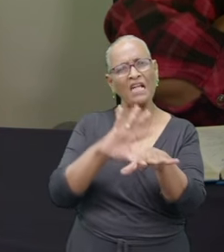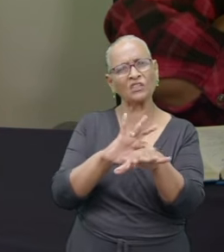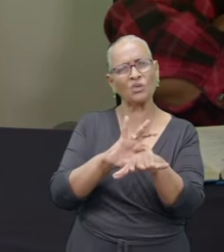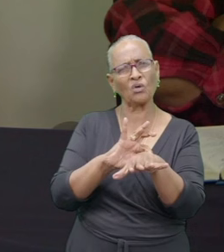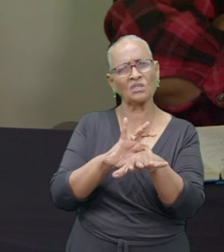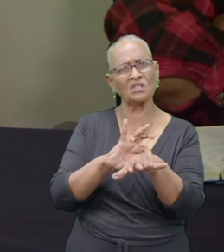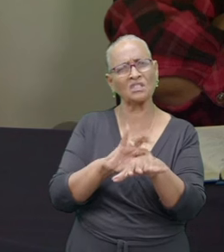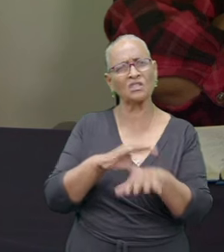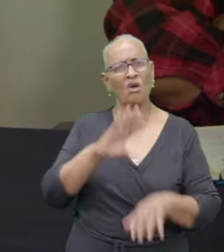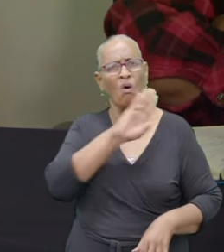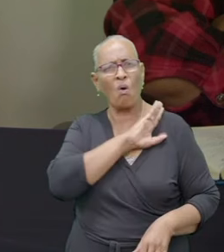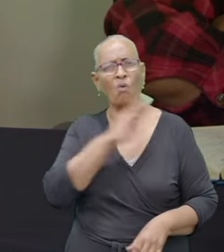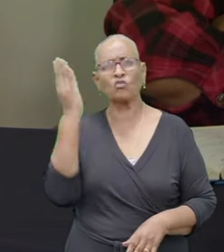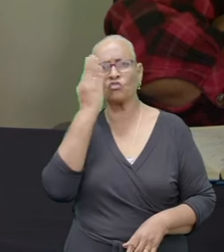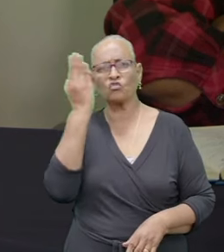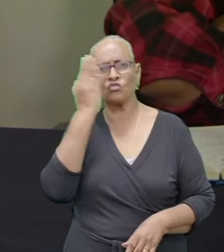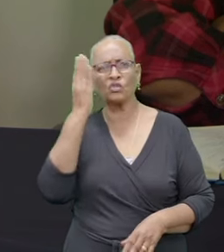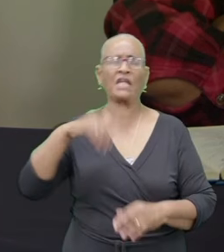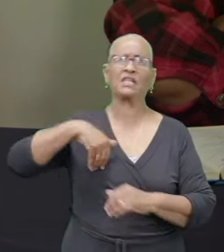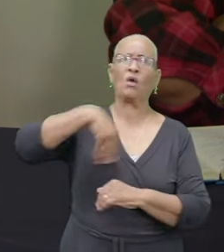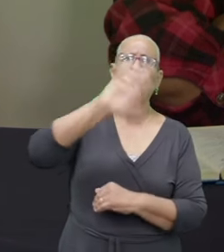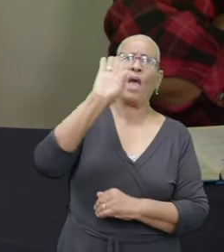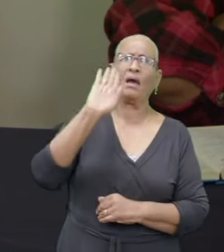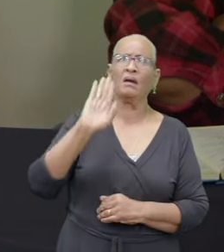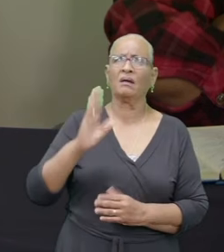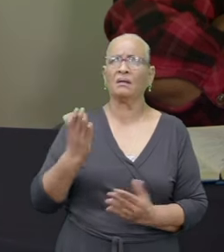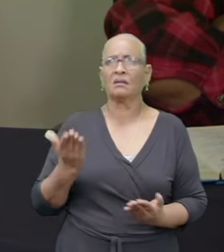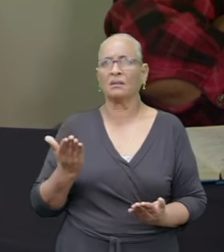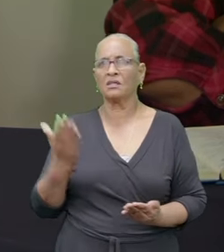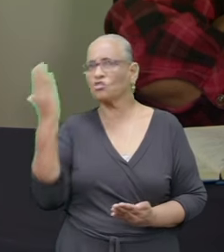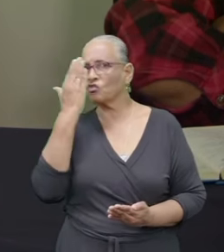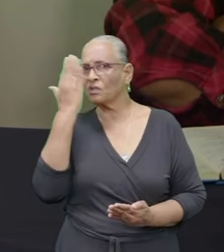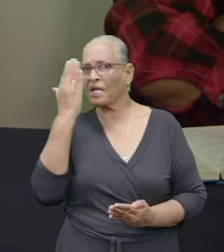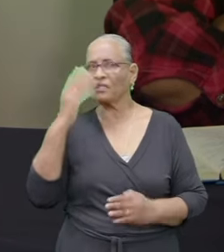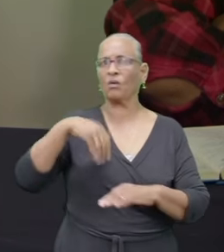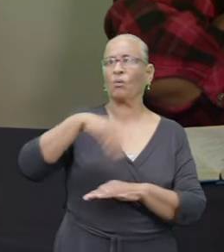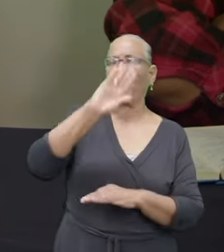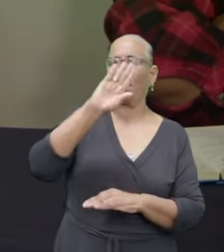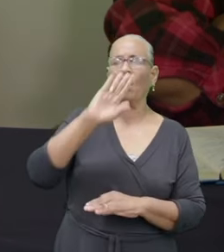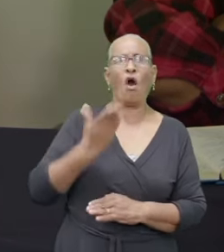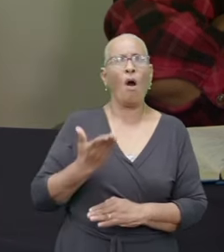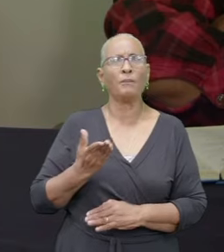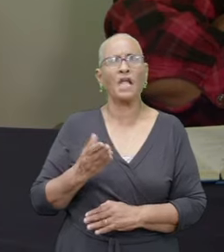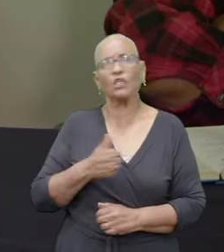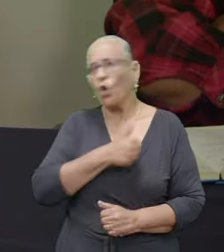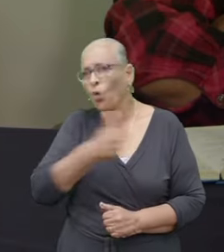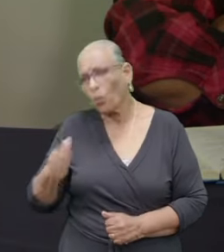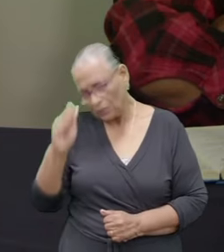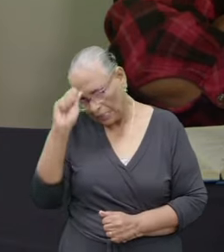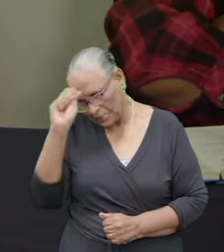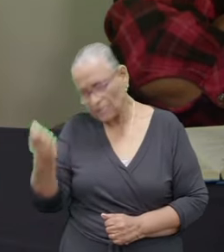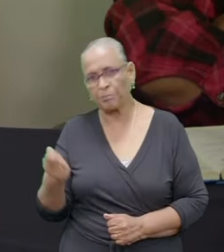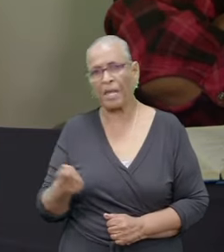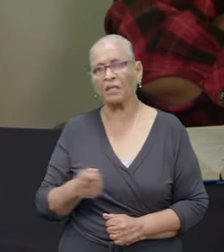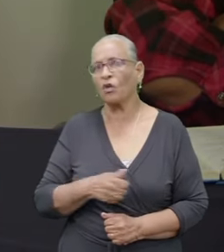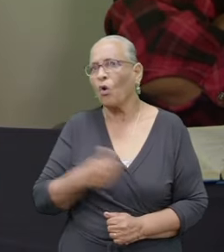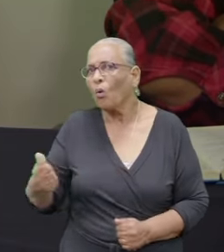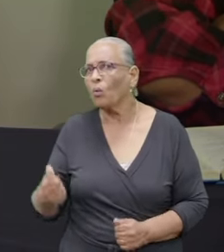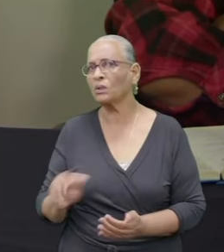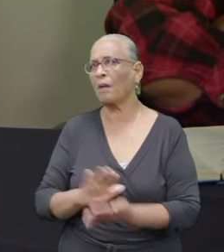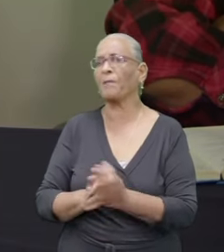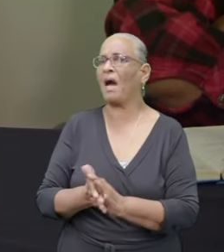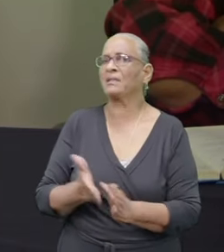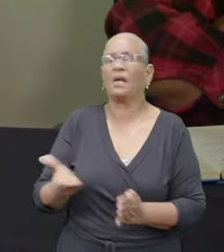studenten vertrekken. Ze zien het niet zitten omdat ze niet de juiste waardering krijgen. Dus dan trekken ze ook weg. Hoe gaan jullie dat stelpen?